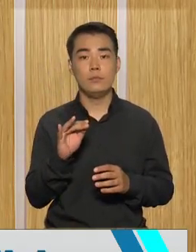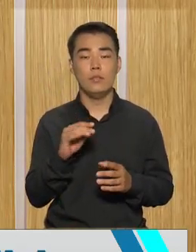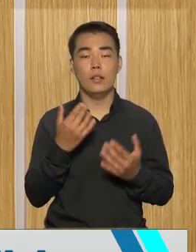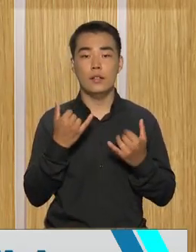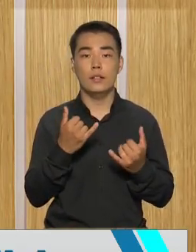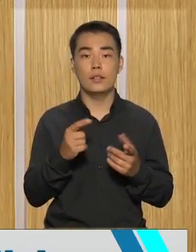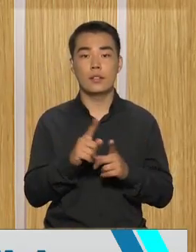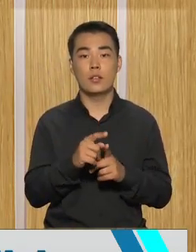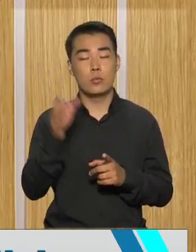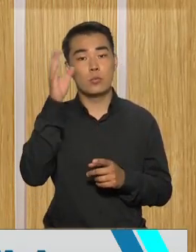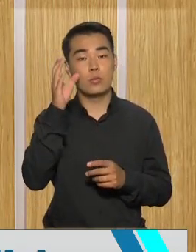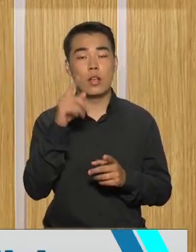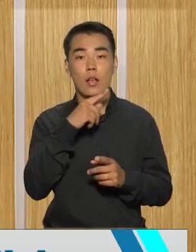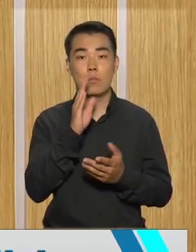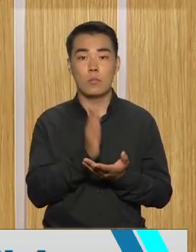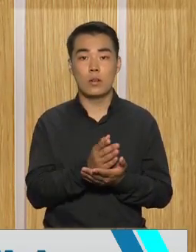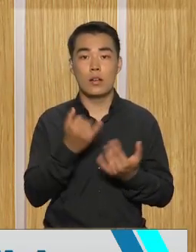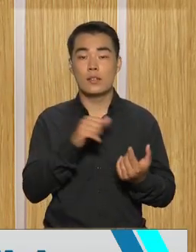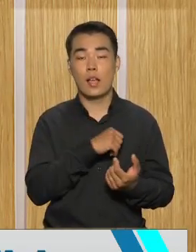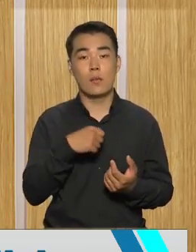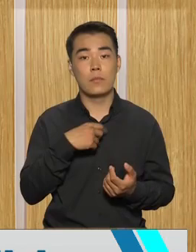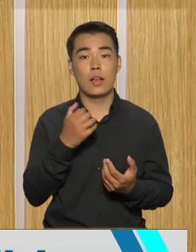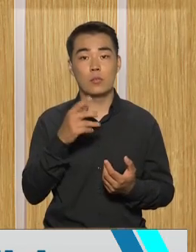шаары Түркистанда өтөт. Бул боюнча чечим